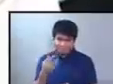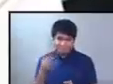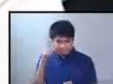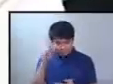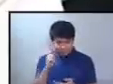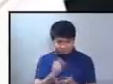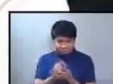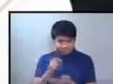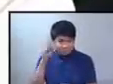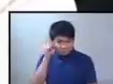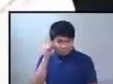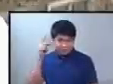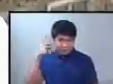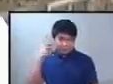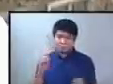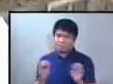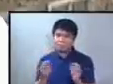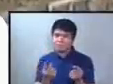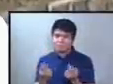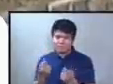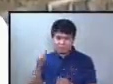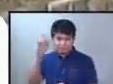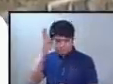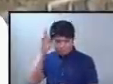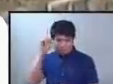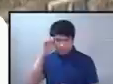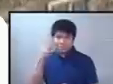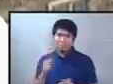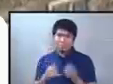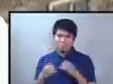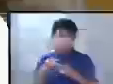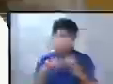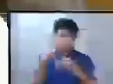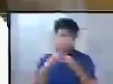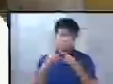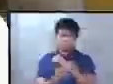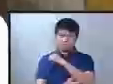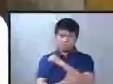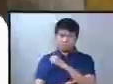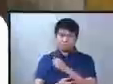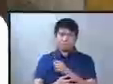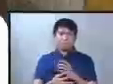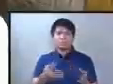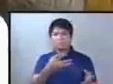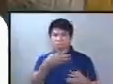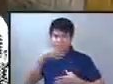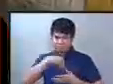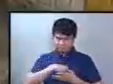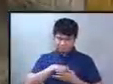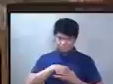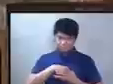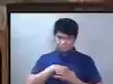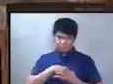wala namang nagawa ang Administrasyong Aquino para sa infrastruktura ng bansa. Pero giit ni Drilon, minana lang ni Pangulong Duterte ang mga national roads